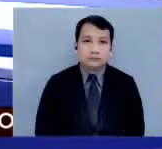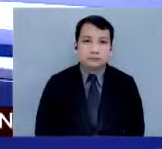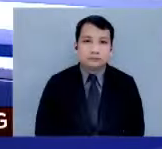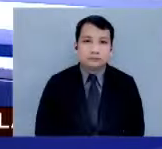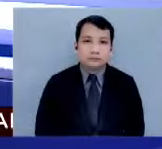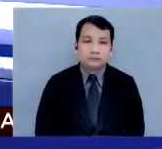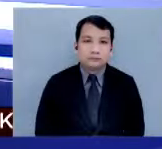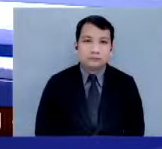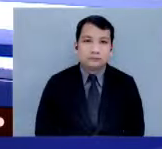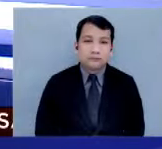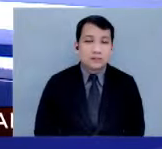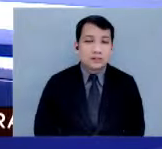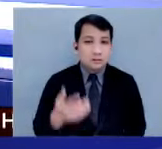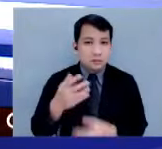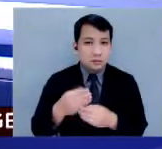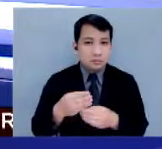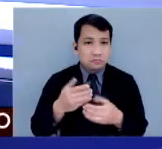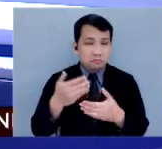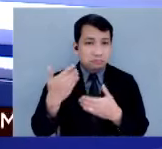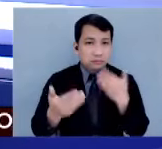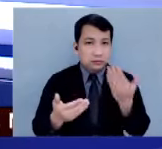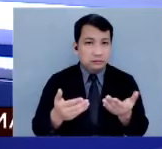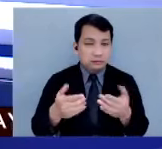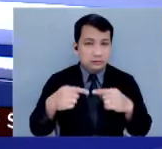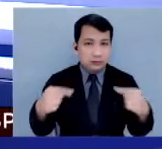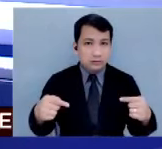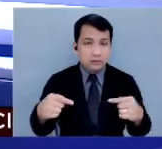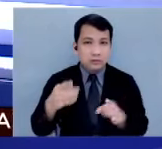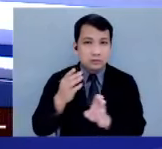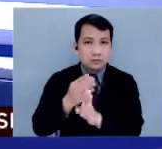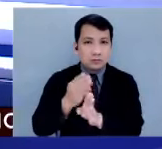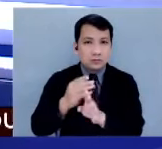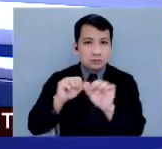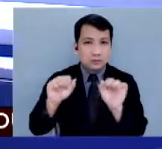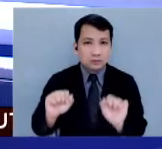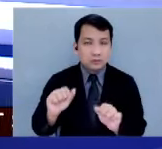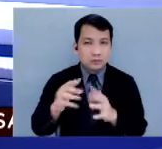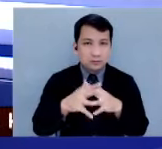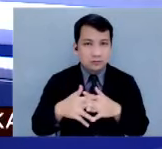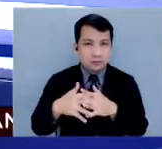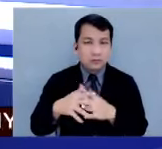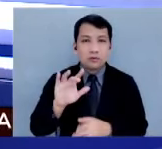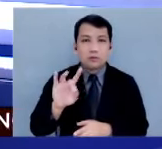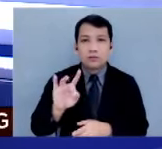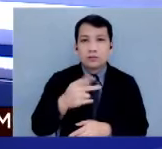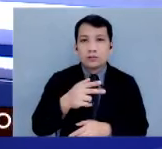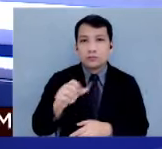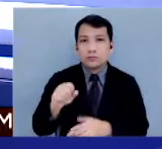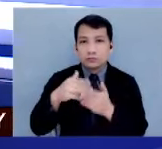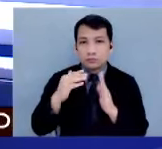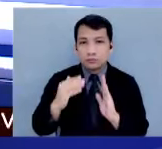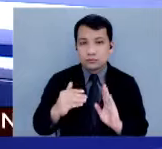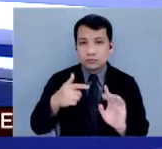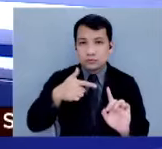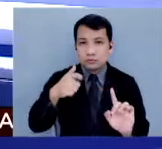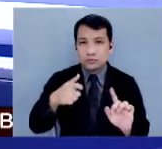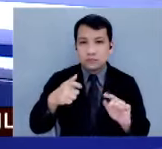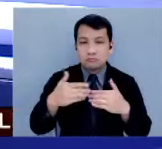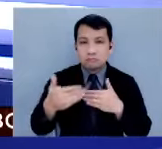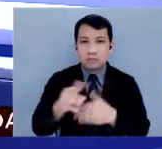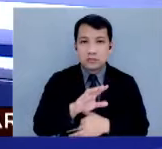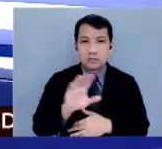Walang habas na namaril ang mga armadong lalaki sa isang bus station sa Amerika. 8 high school students ang tinamaan ng bala. Nasa frontline ng balitang yan si